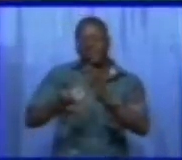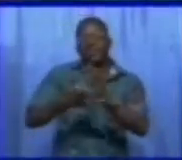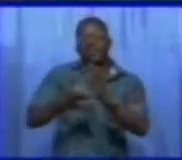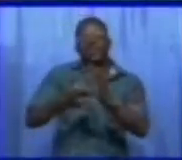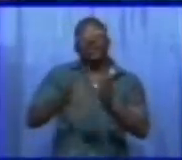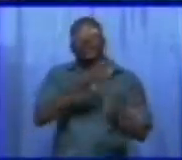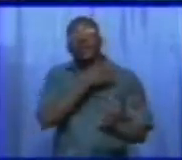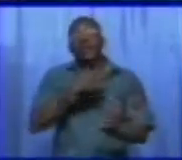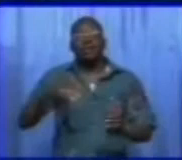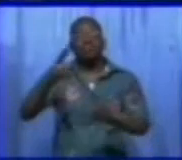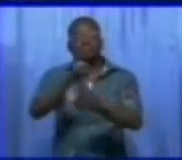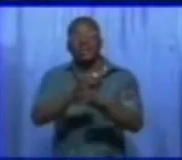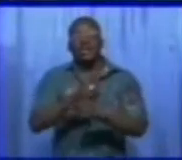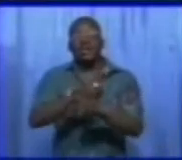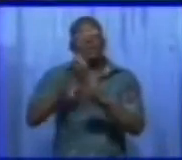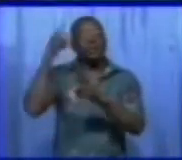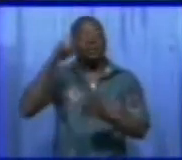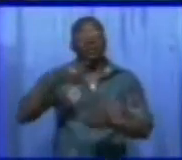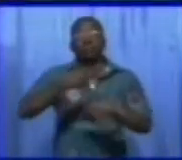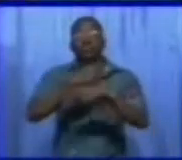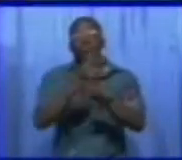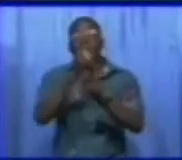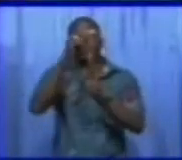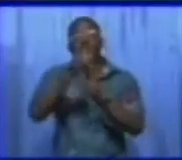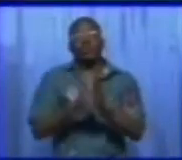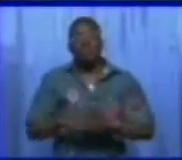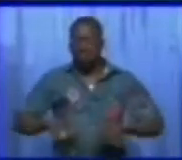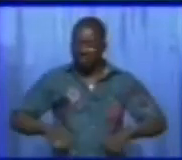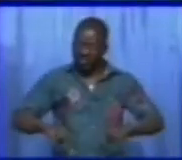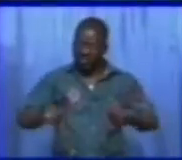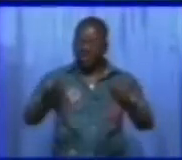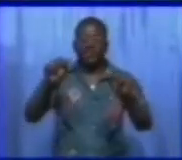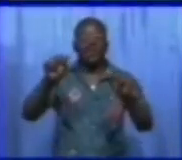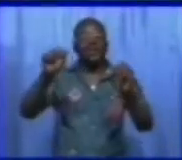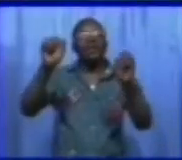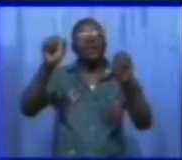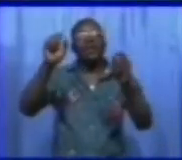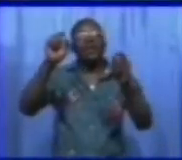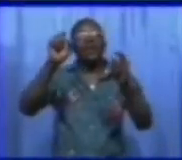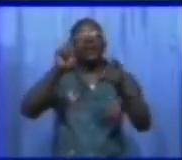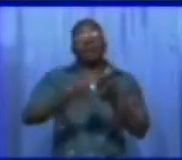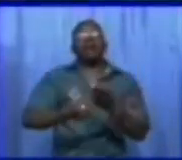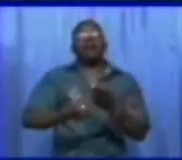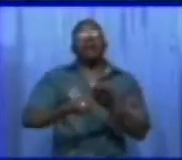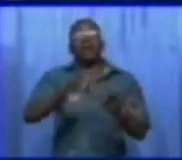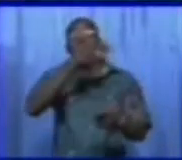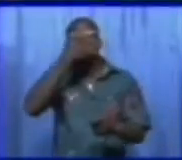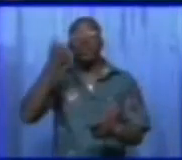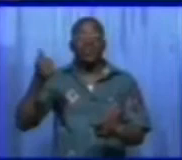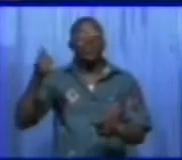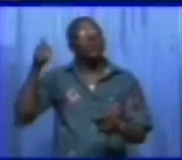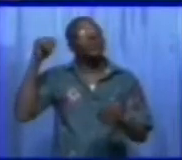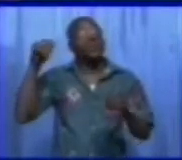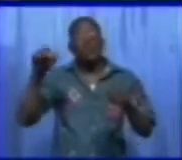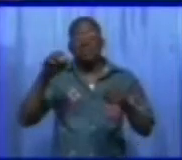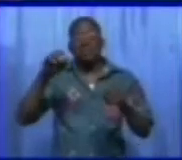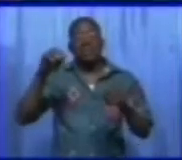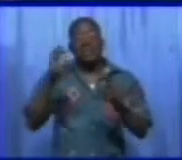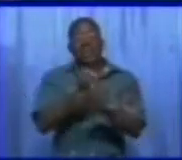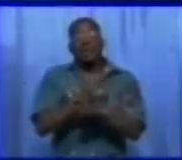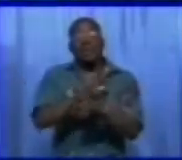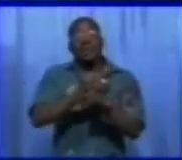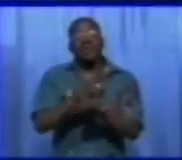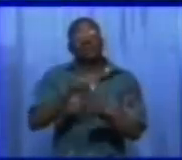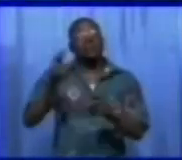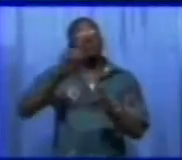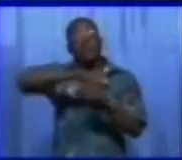et maîtriser les productions pour continuer à mieux maîtriser l'environnement et mieux